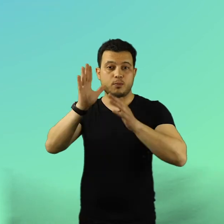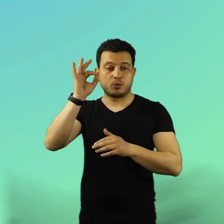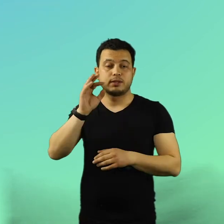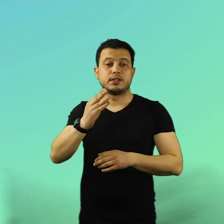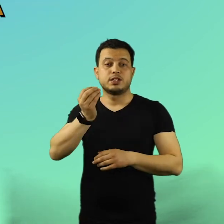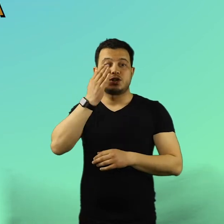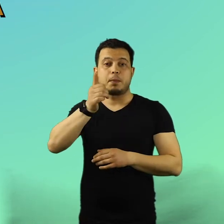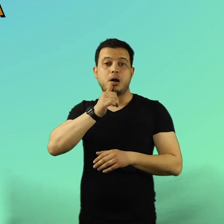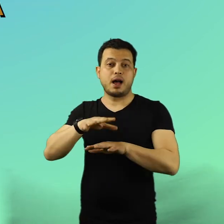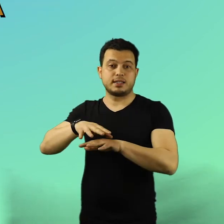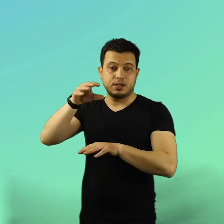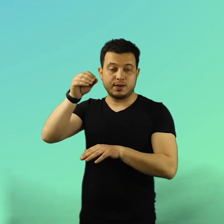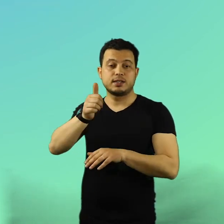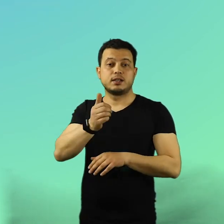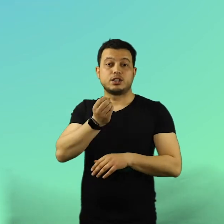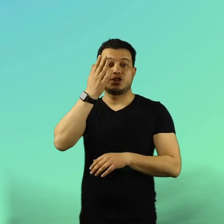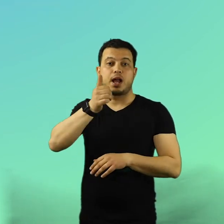baba zirvesi Çiçek baba